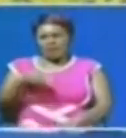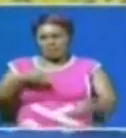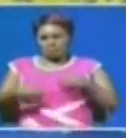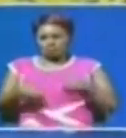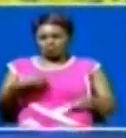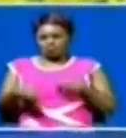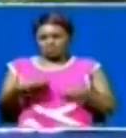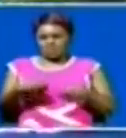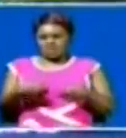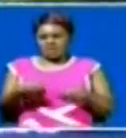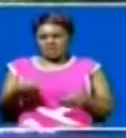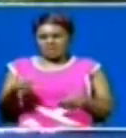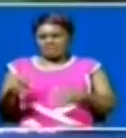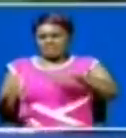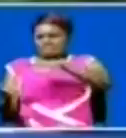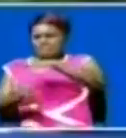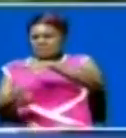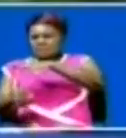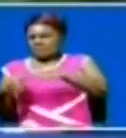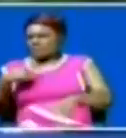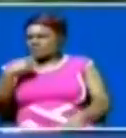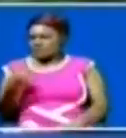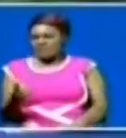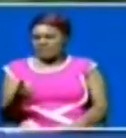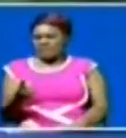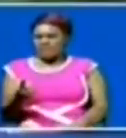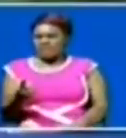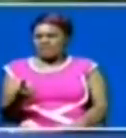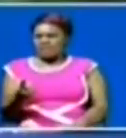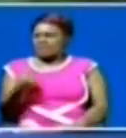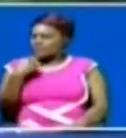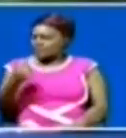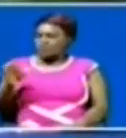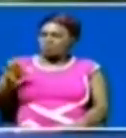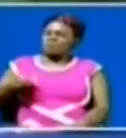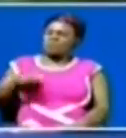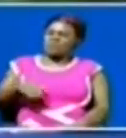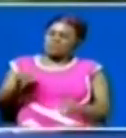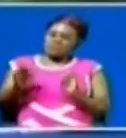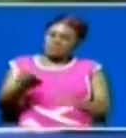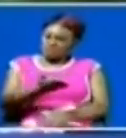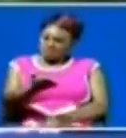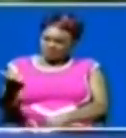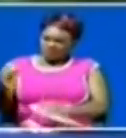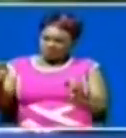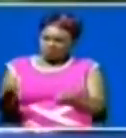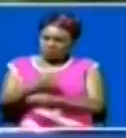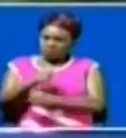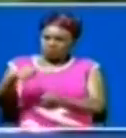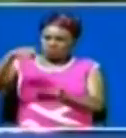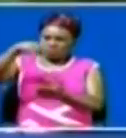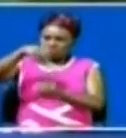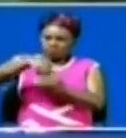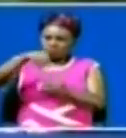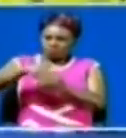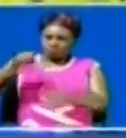ya minister. Lakini nilisema kama nilikuwa nawaambia wamama, kama nyinyi wenyewe hawezi kuingia kwa